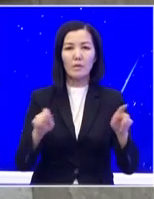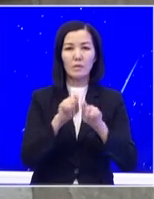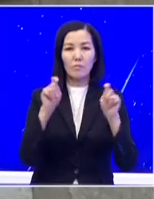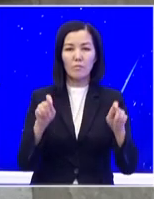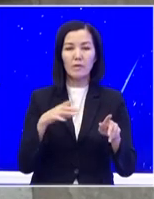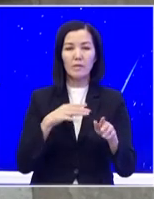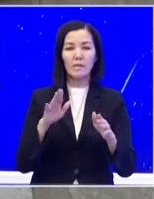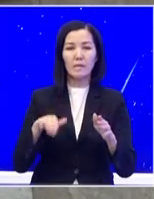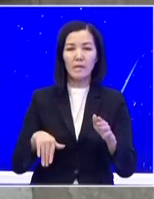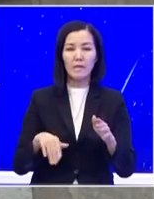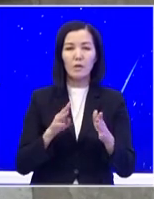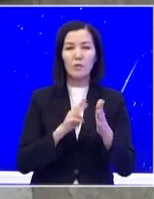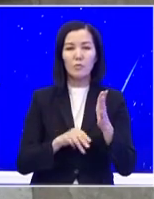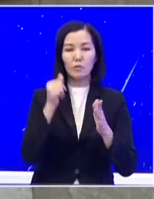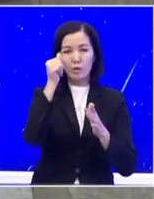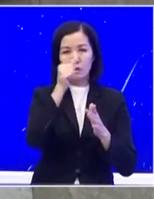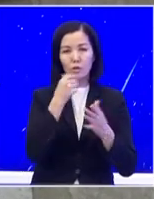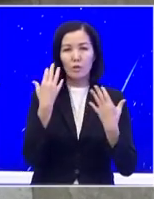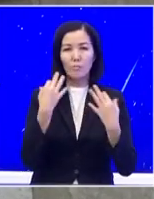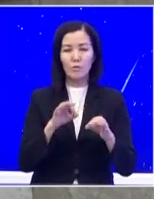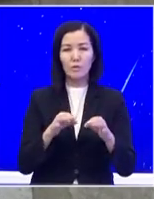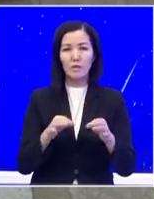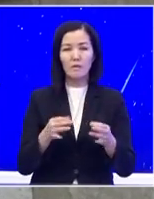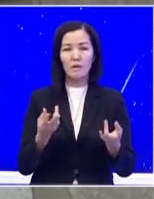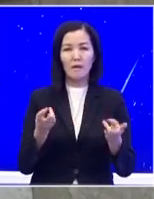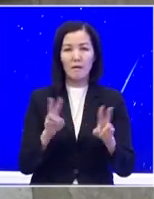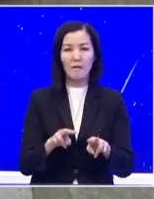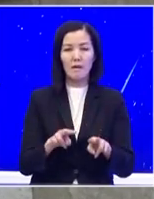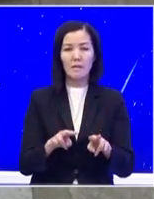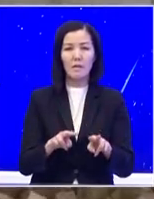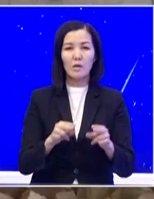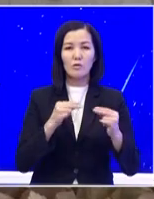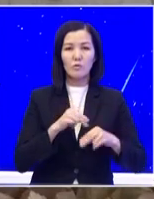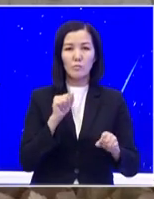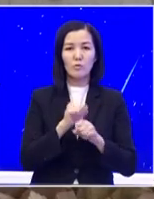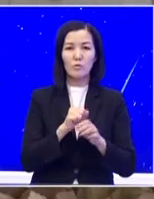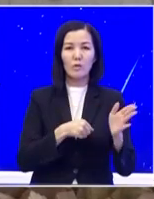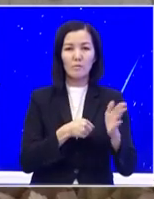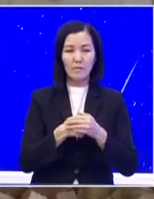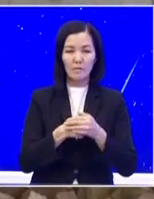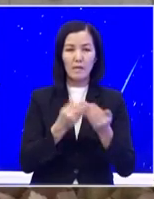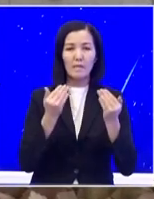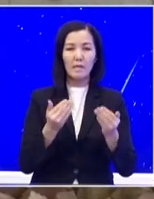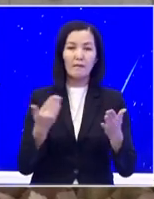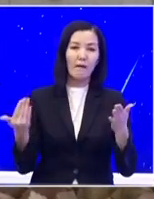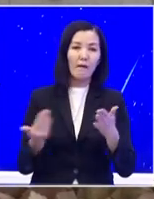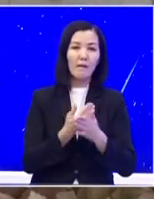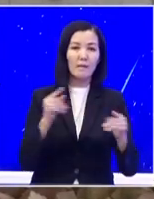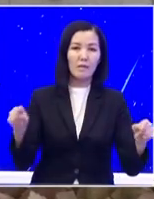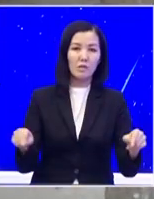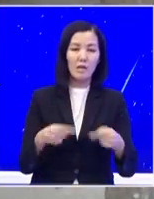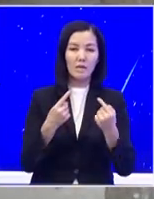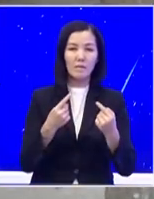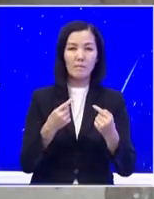ашылыпты. Кейін 90-шы жылдардағы тоқырау кезеңінде жұмысын тоқтатқан жабылып қалған. Енді міне қайта